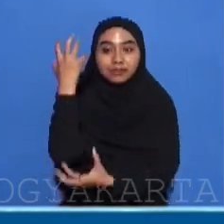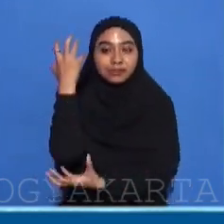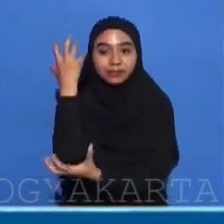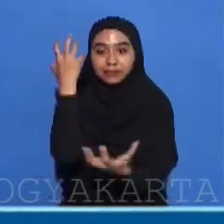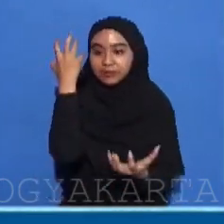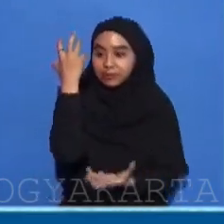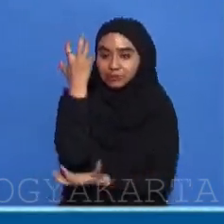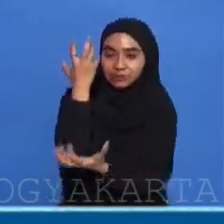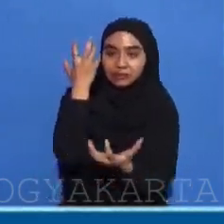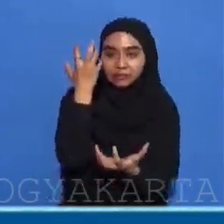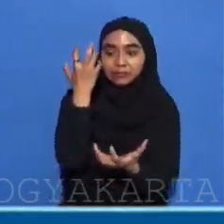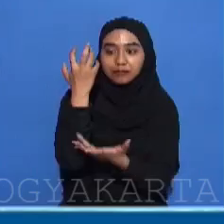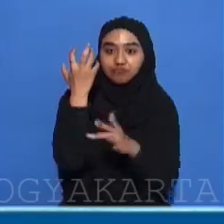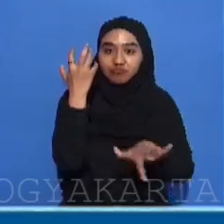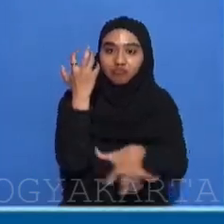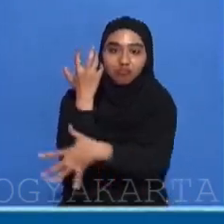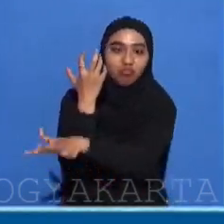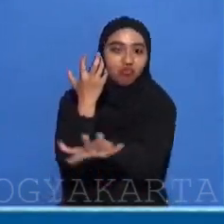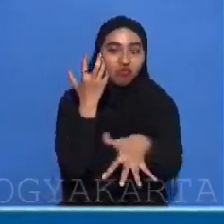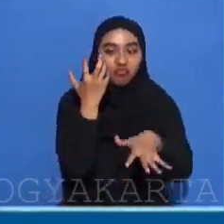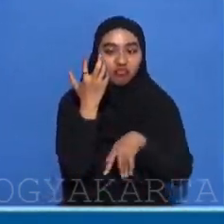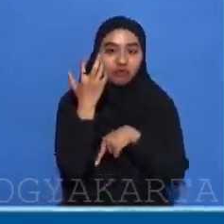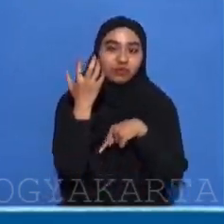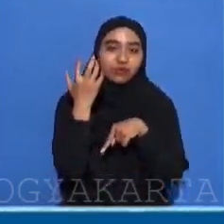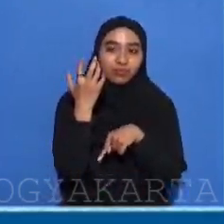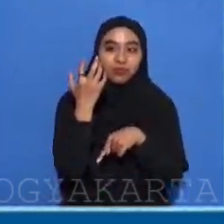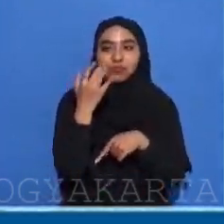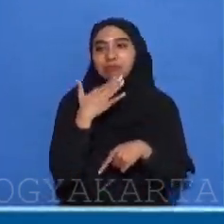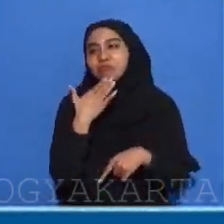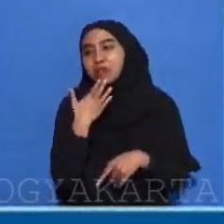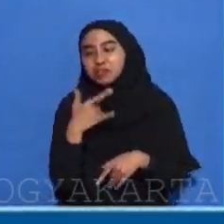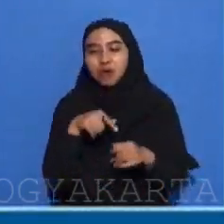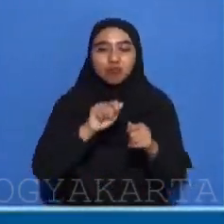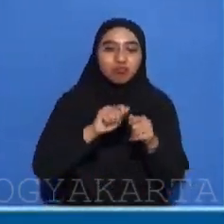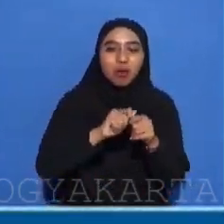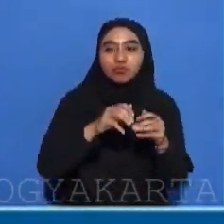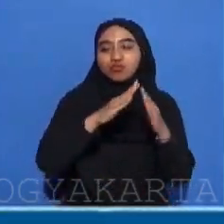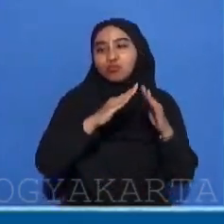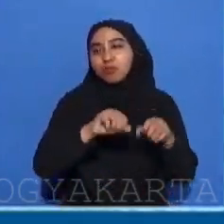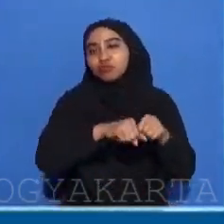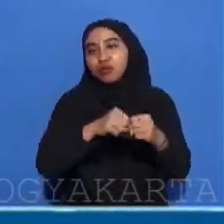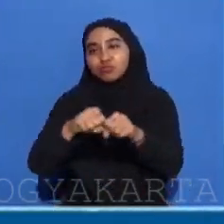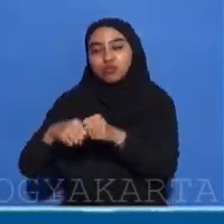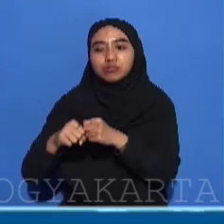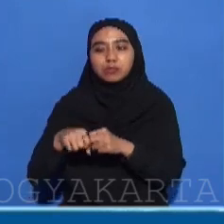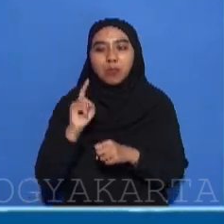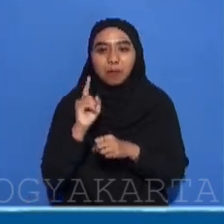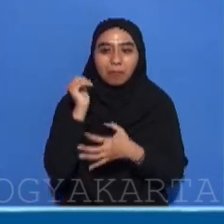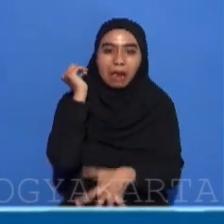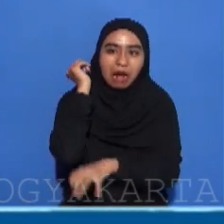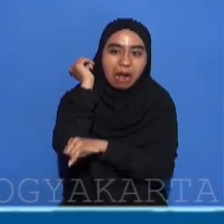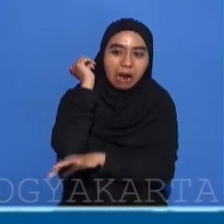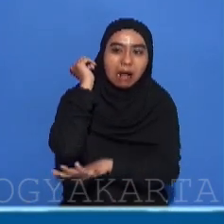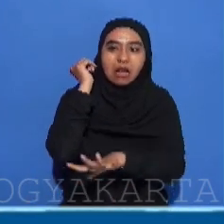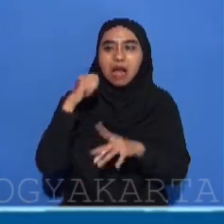jujur ing pundi-pundi arah merge Milo kata tanaman Flamboyan Ageng ingkang dipun